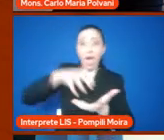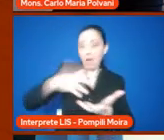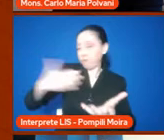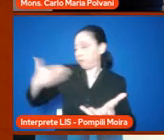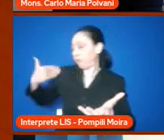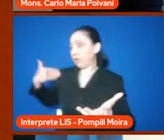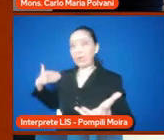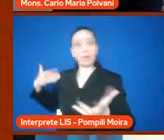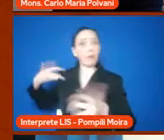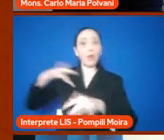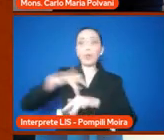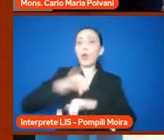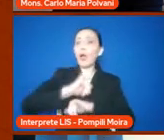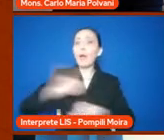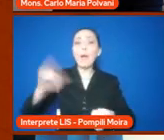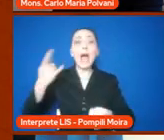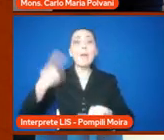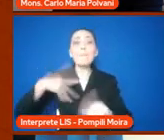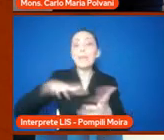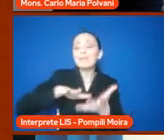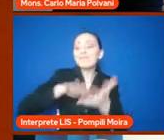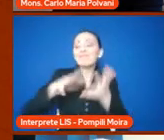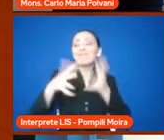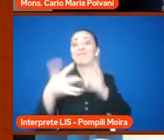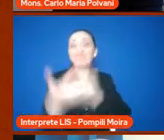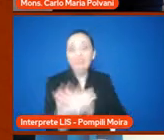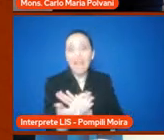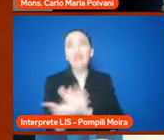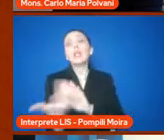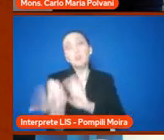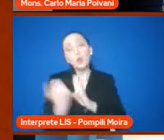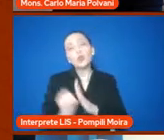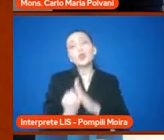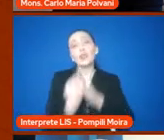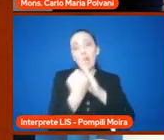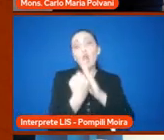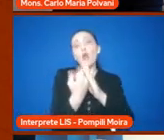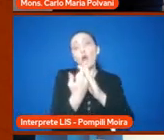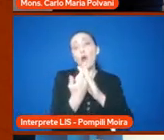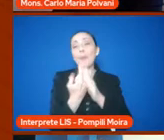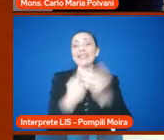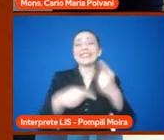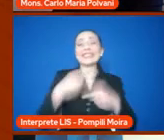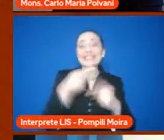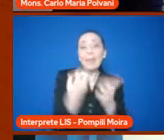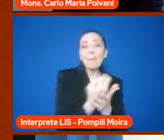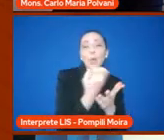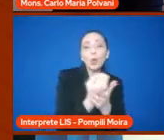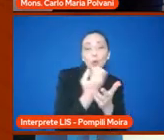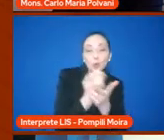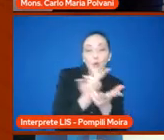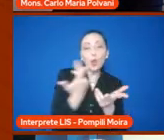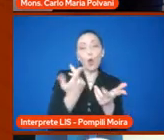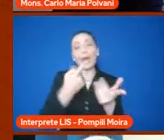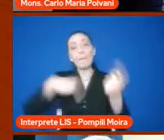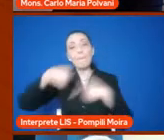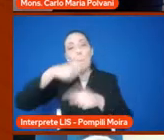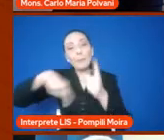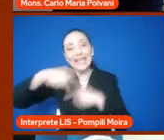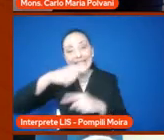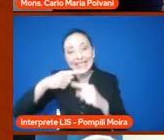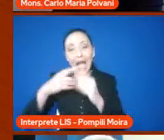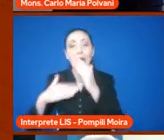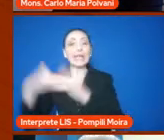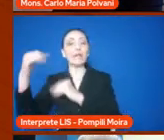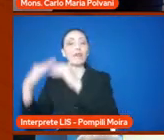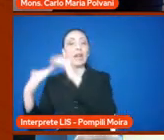e sostenibile i nostri sistemi di produzione, i nostri sistemi di mobilità, le nostre infrastrutture. Questo